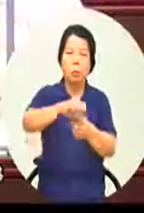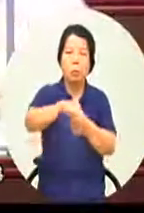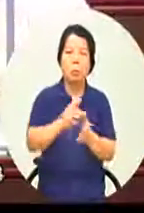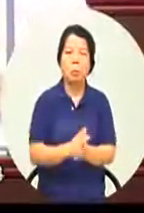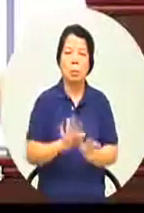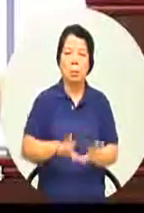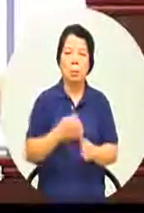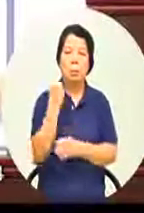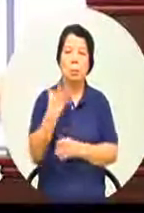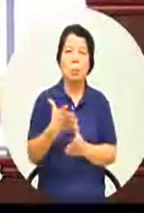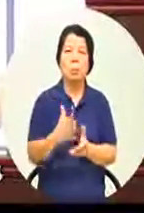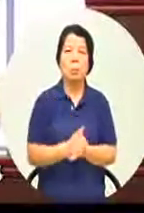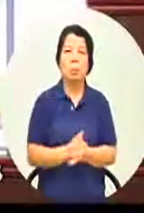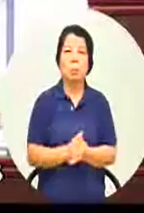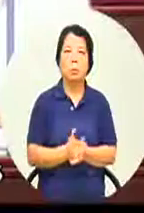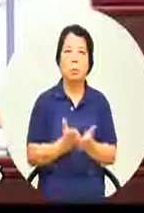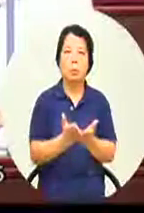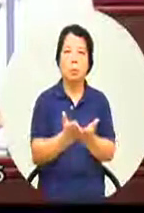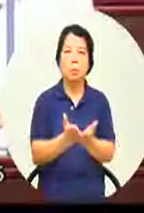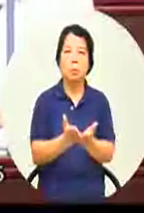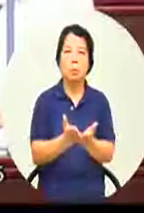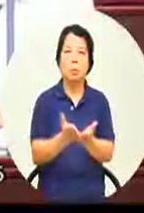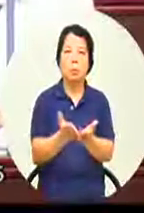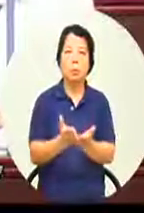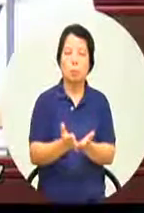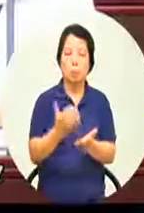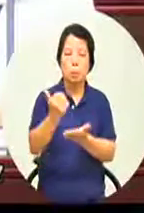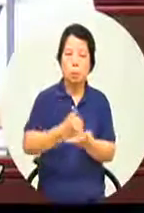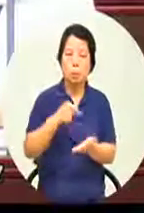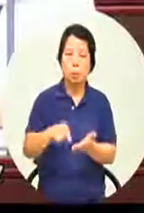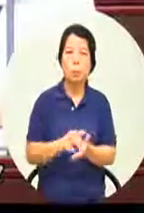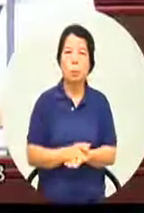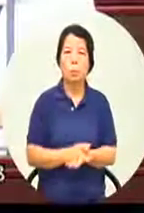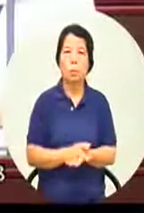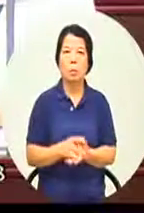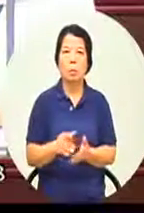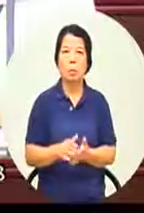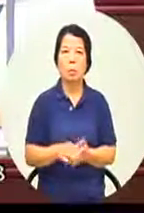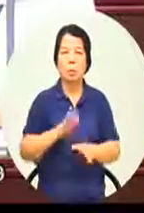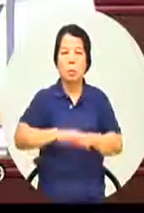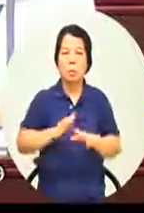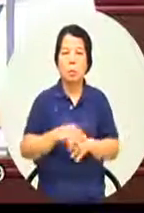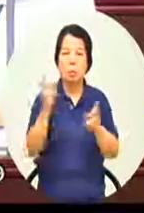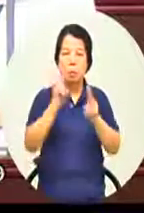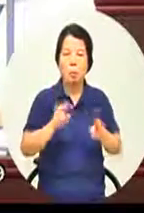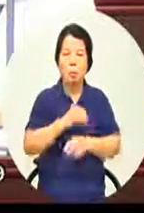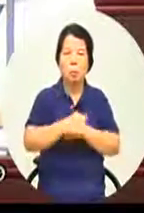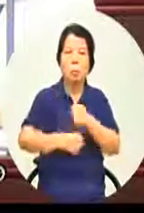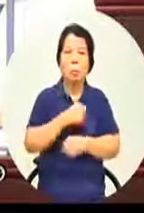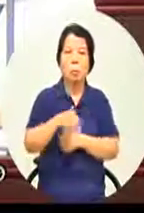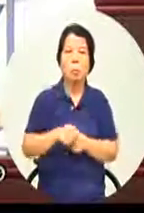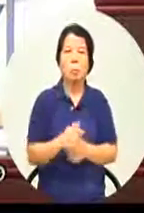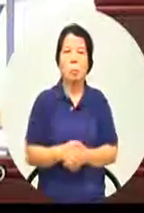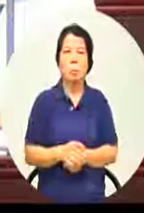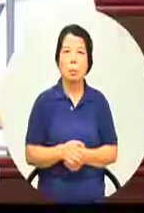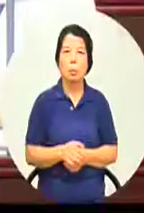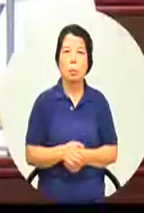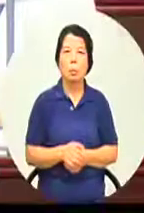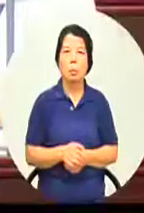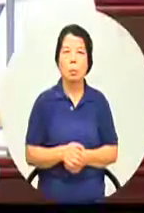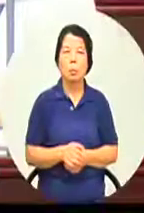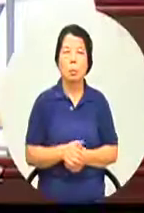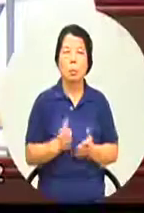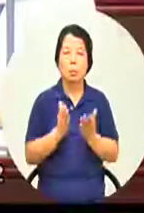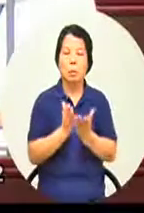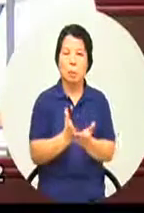2艘， 会增加2艘是吗？ 是的，这2艘将会用电动的电力驱动，就是电动的渡